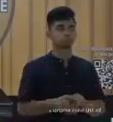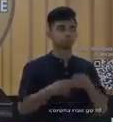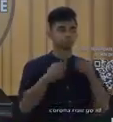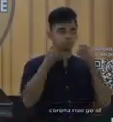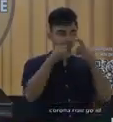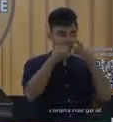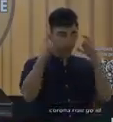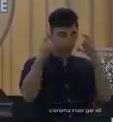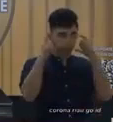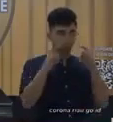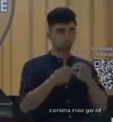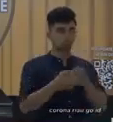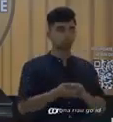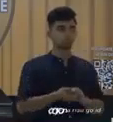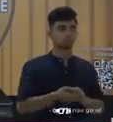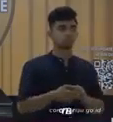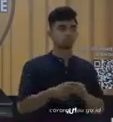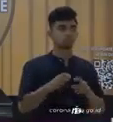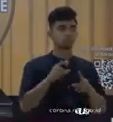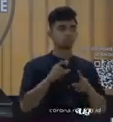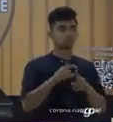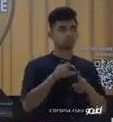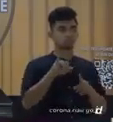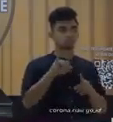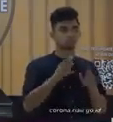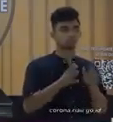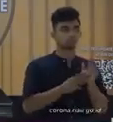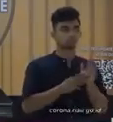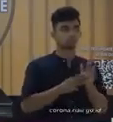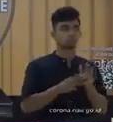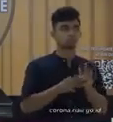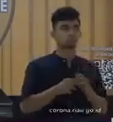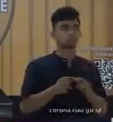boleh. Nggak ada kain, baju pun boleh diginikan.